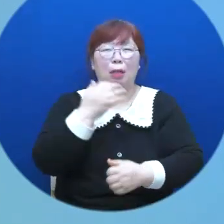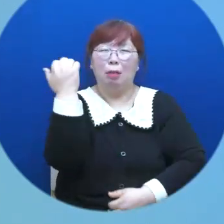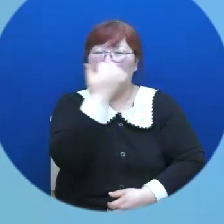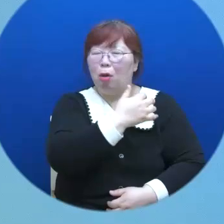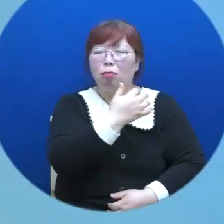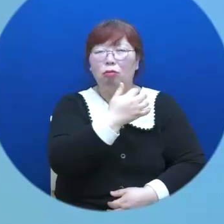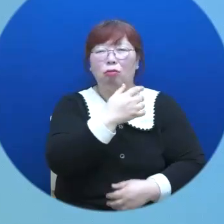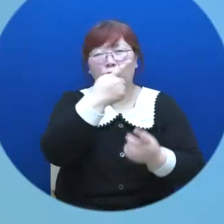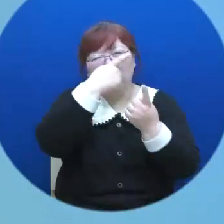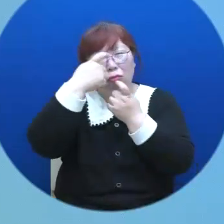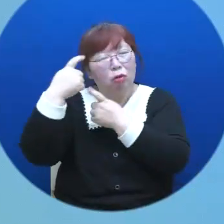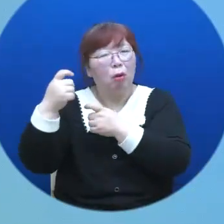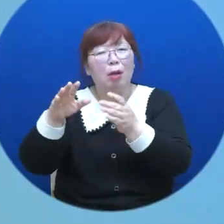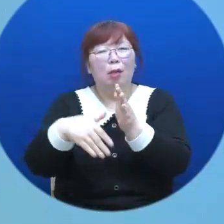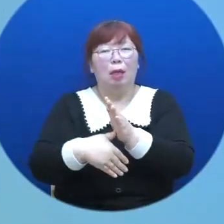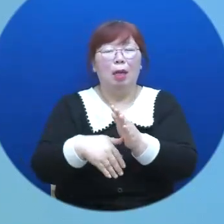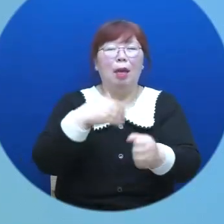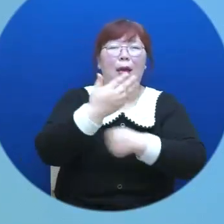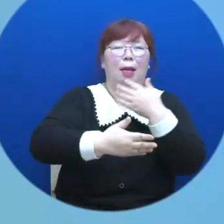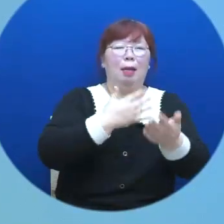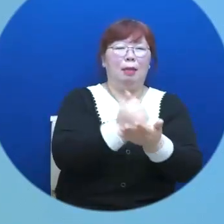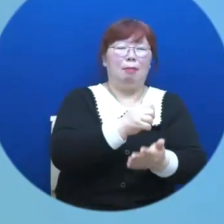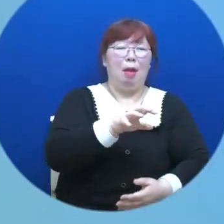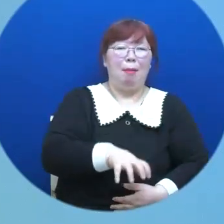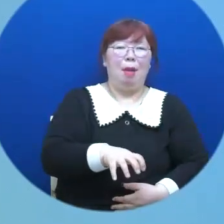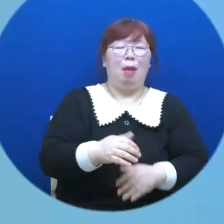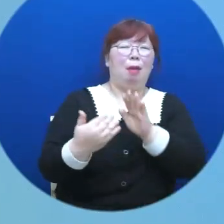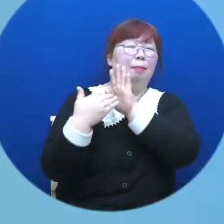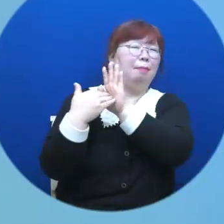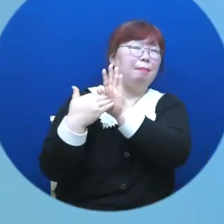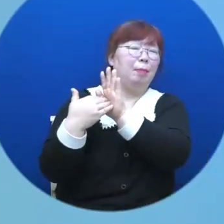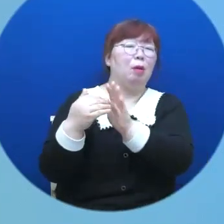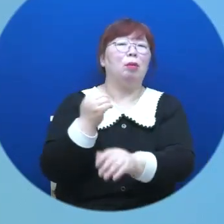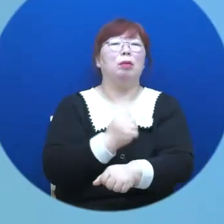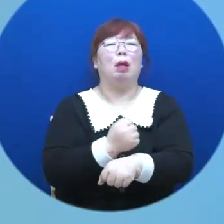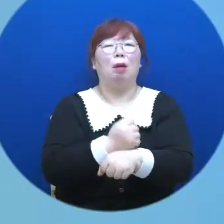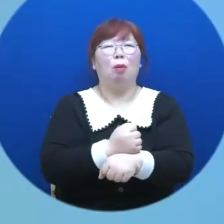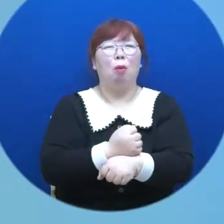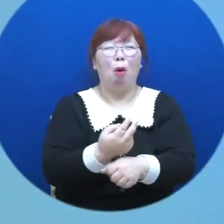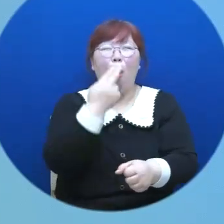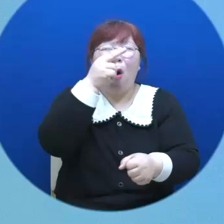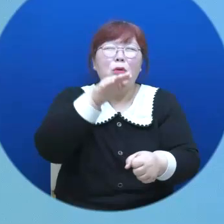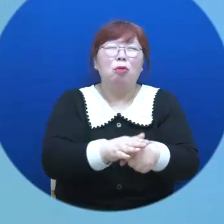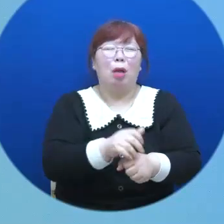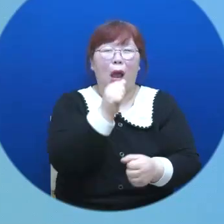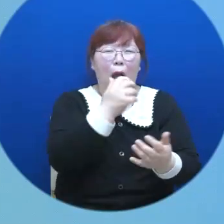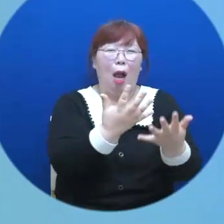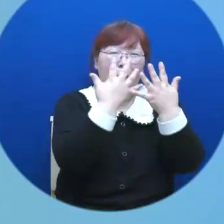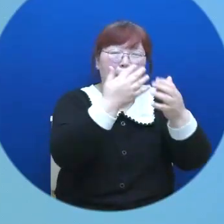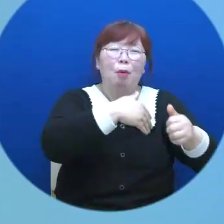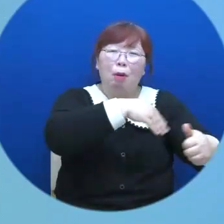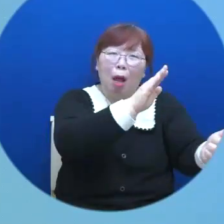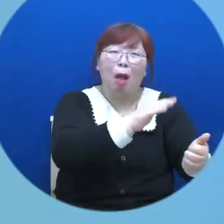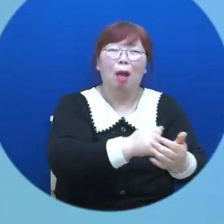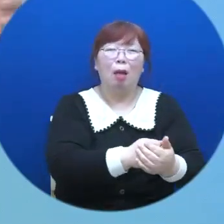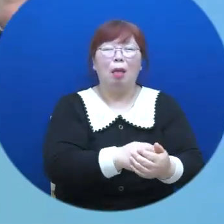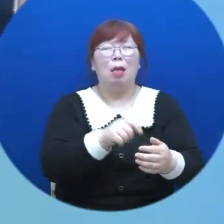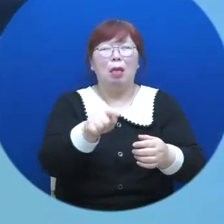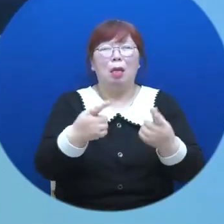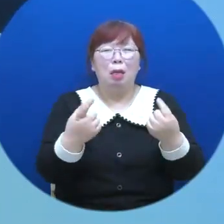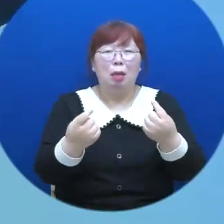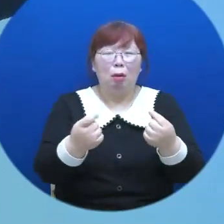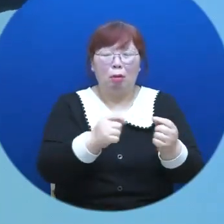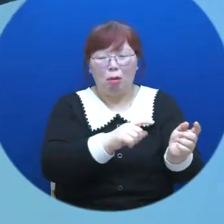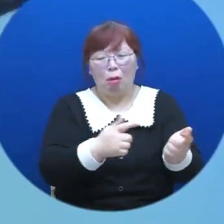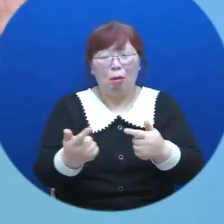안 됩니다. 그것 때문에 눈형 속에 감옥에 갇히고 여러분 이런 일련의 요셉이